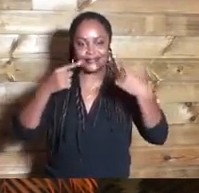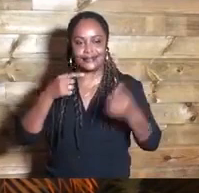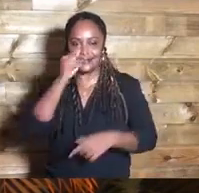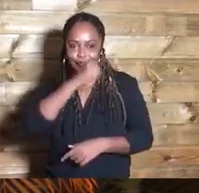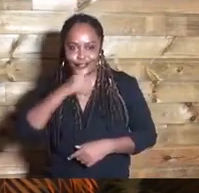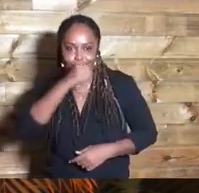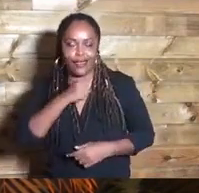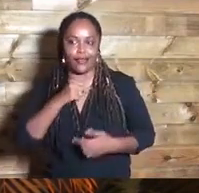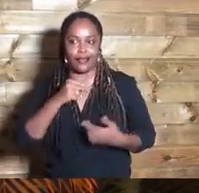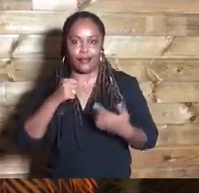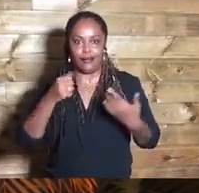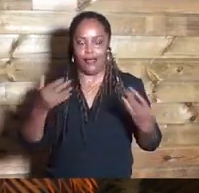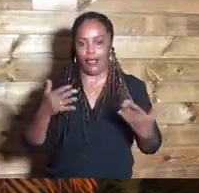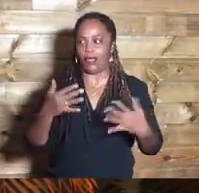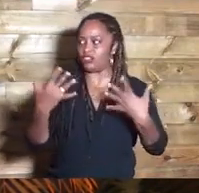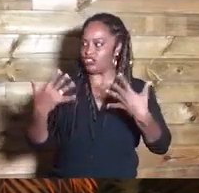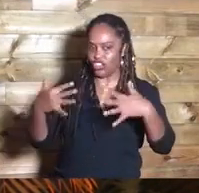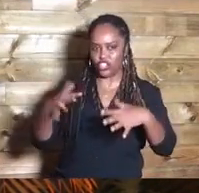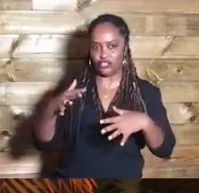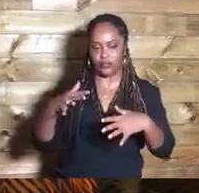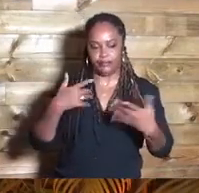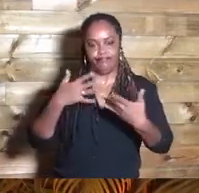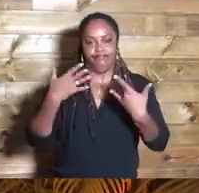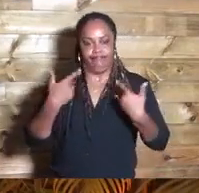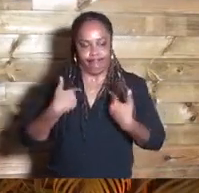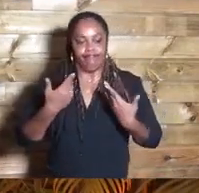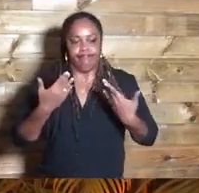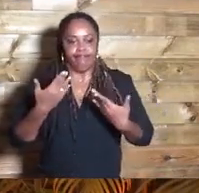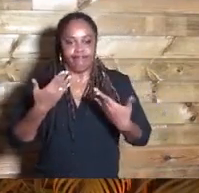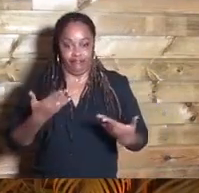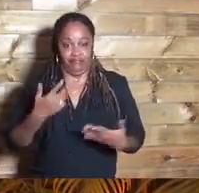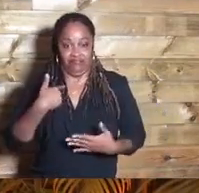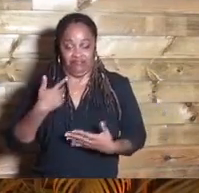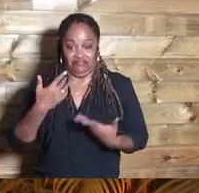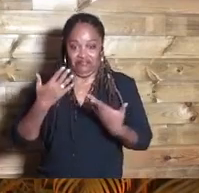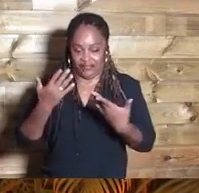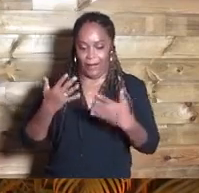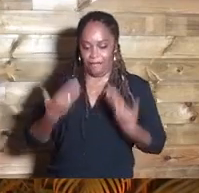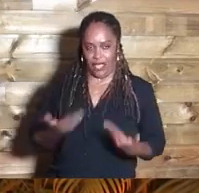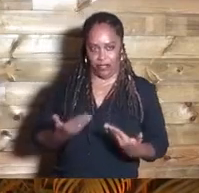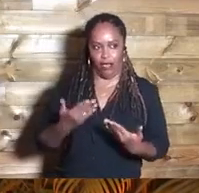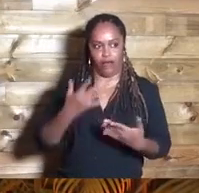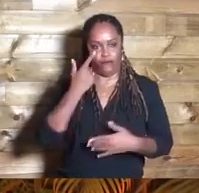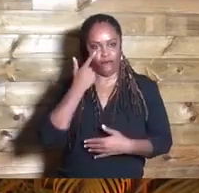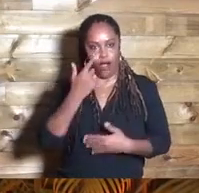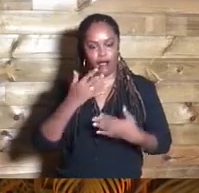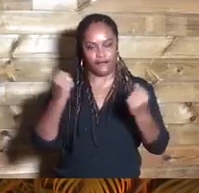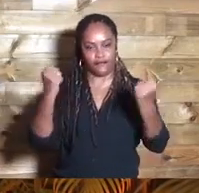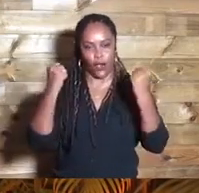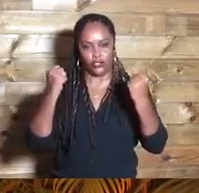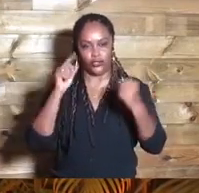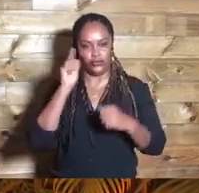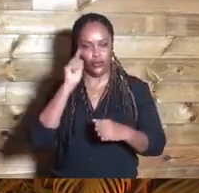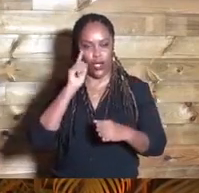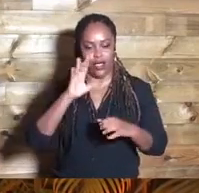qu'on a déjà gagné plus de 700 adhérents, un mouvement qui a pris forme en moins d'un an. On sent une véritable force qui est en train